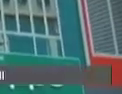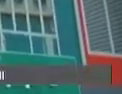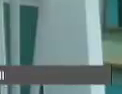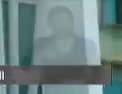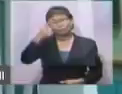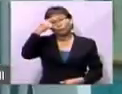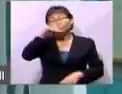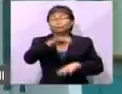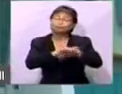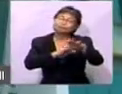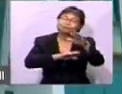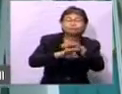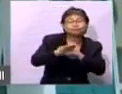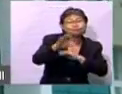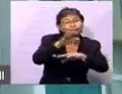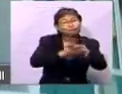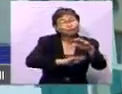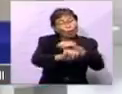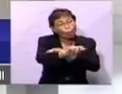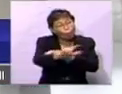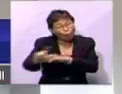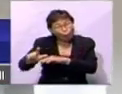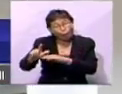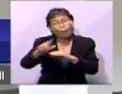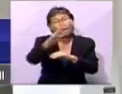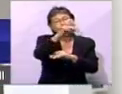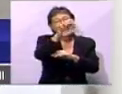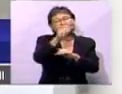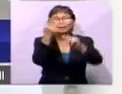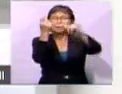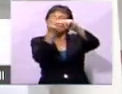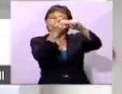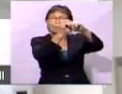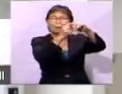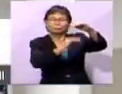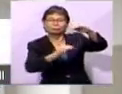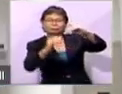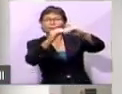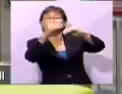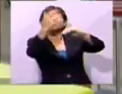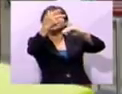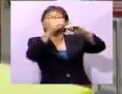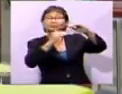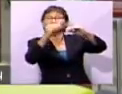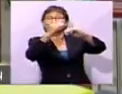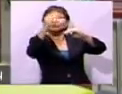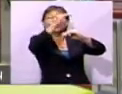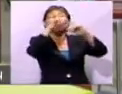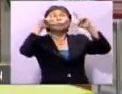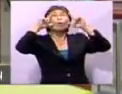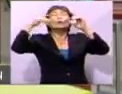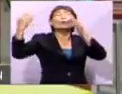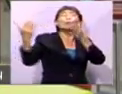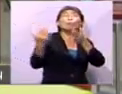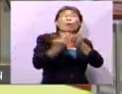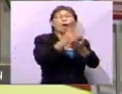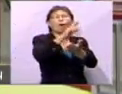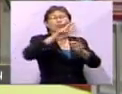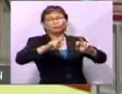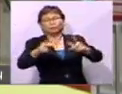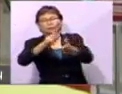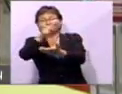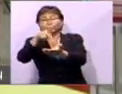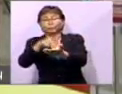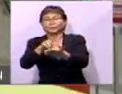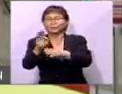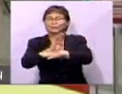Untuk keselesaan orang ramai, MARA membangunkan semula bangunan tiga tingkat ini dengan memberi wajah baharu kepada pusat perniagaan